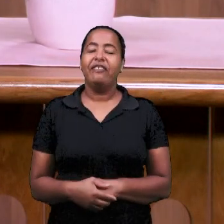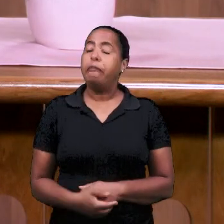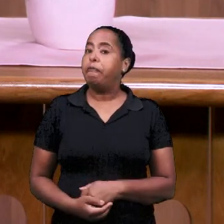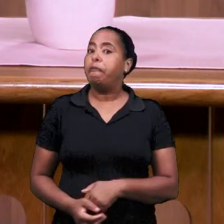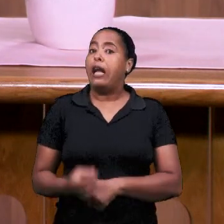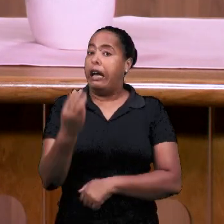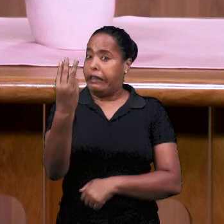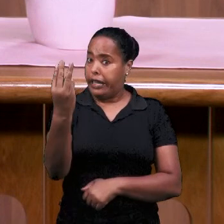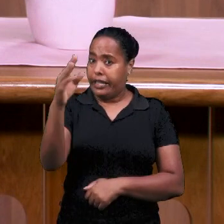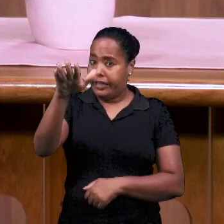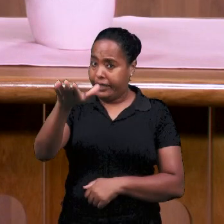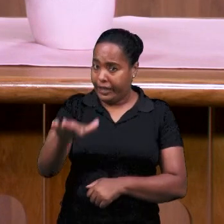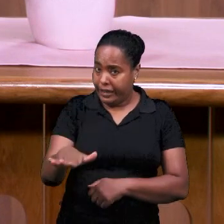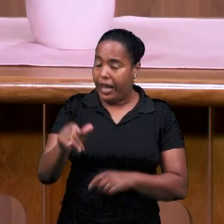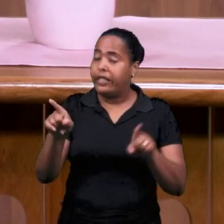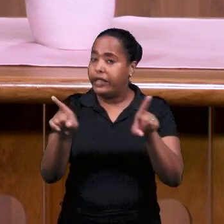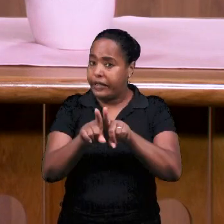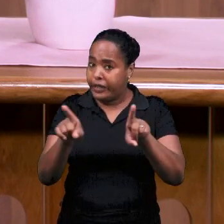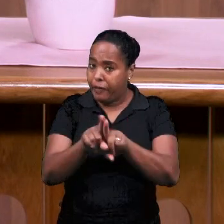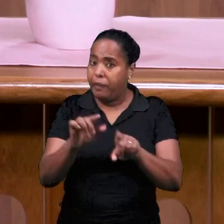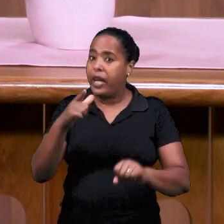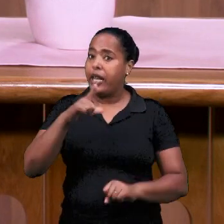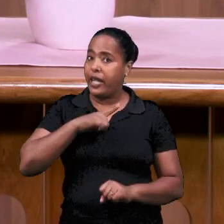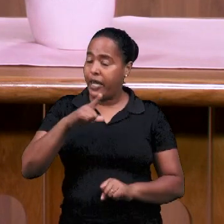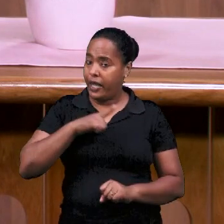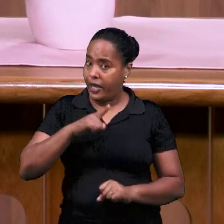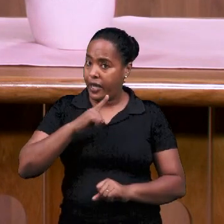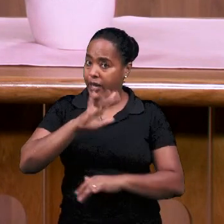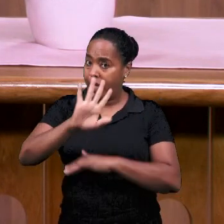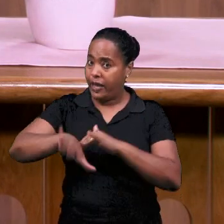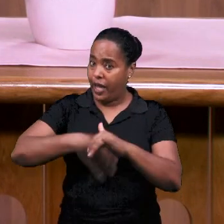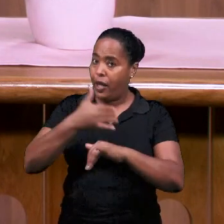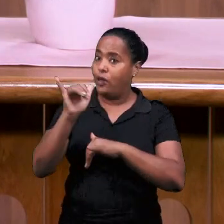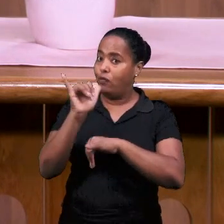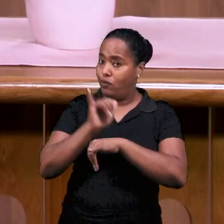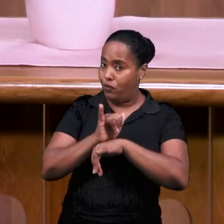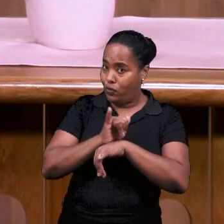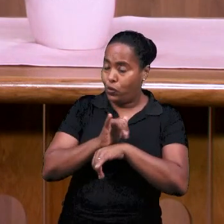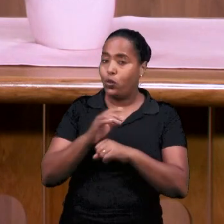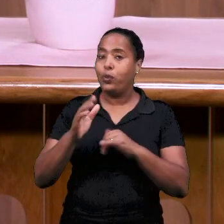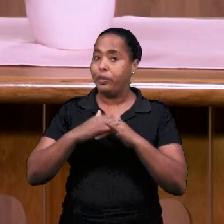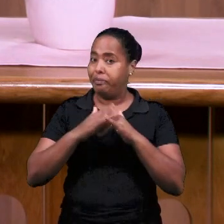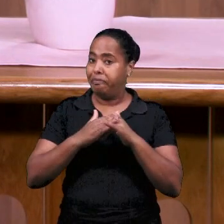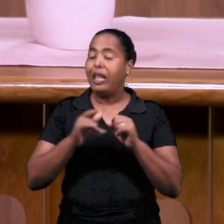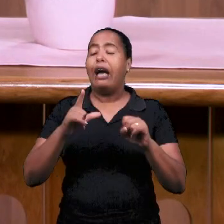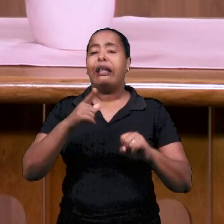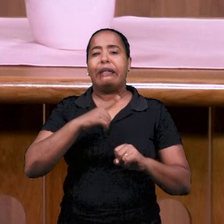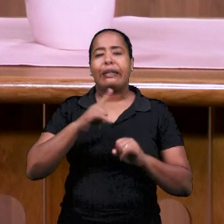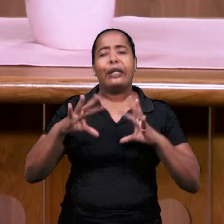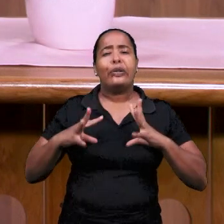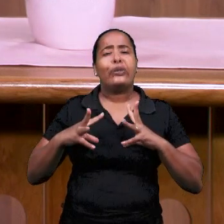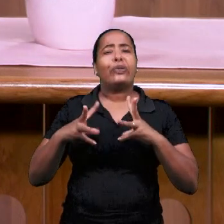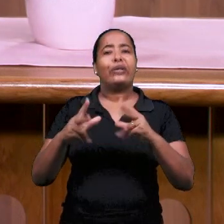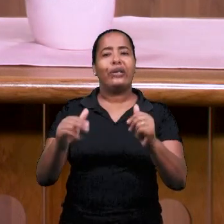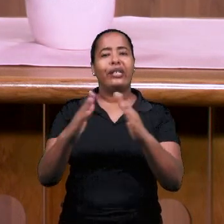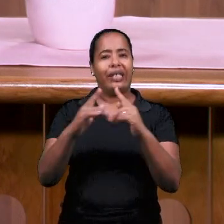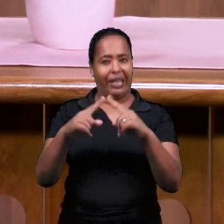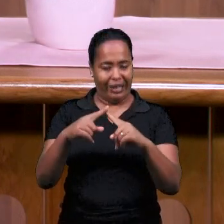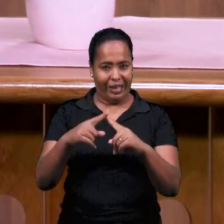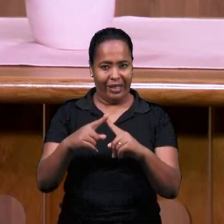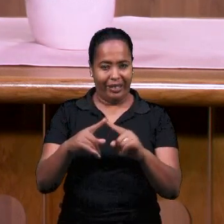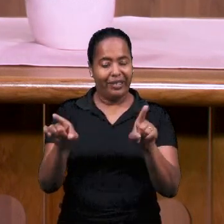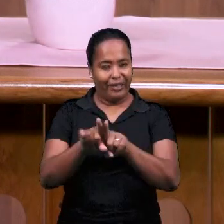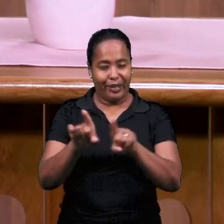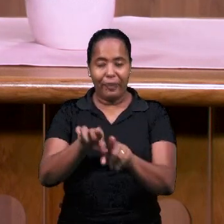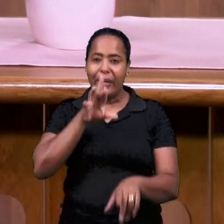bien. À 15h, nous allons voir aussi, transmis par notre canal YouTube, la transmission pour toute